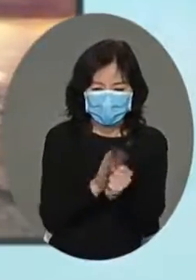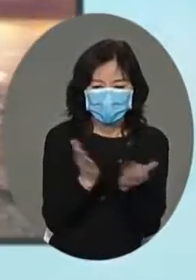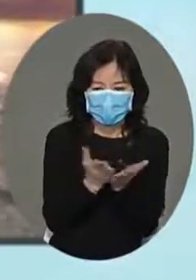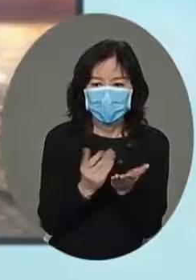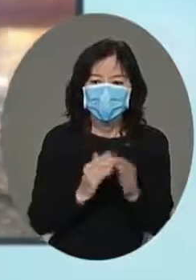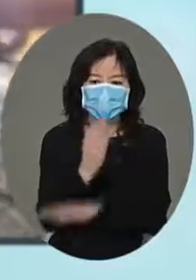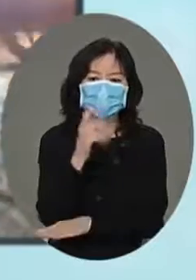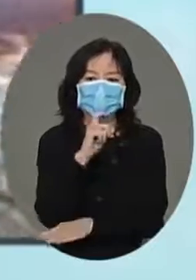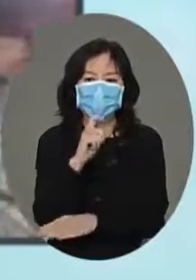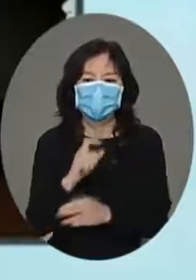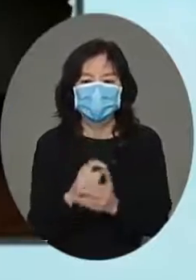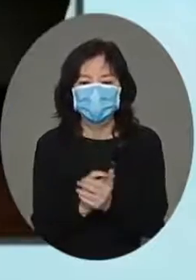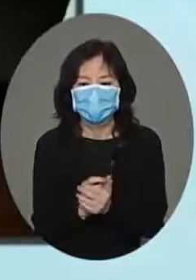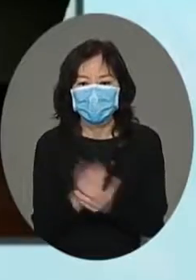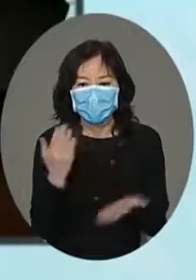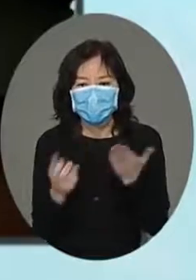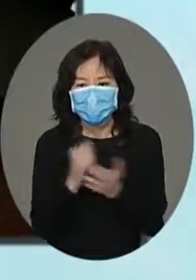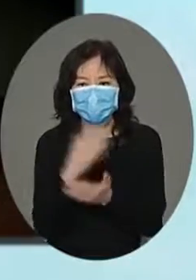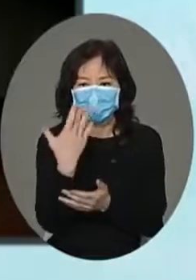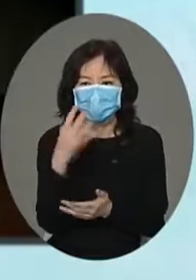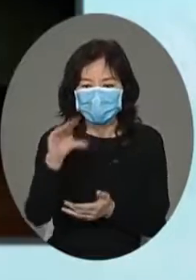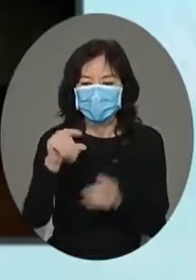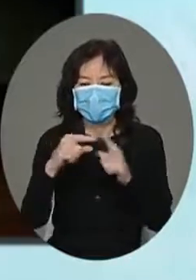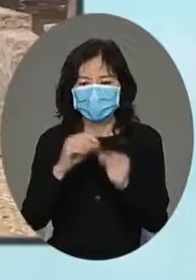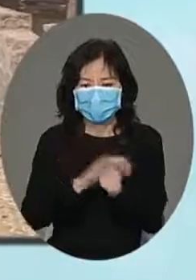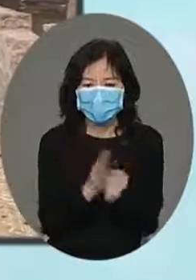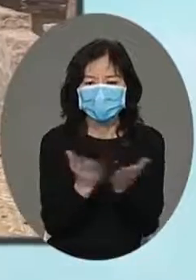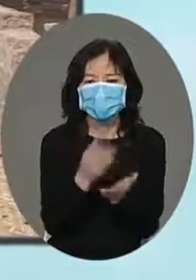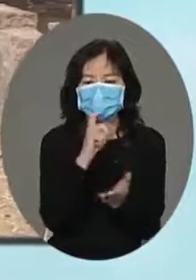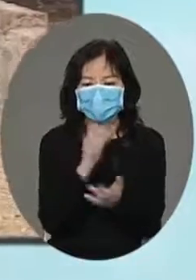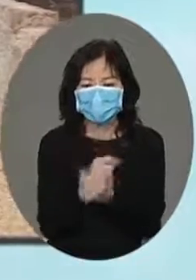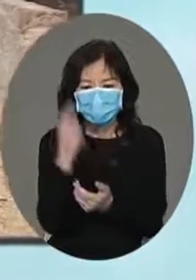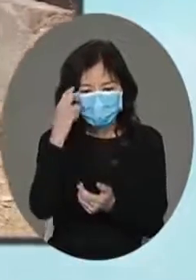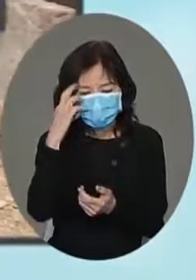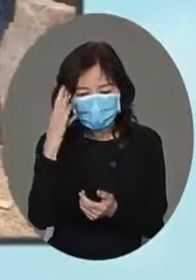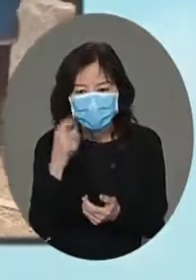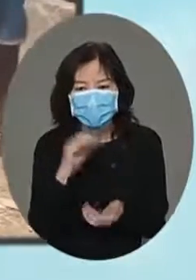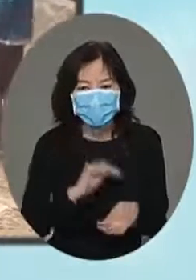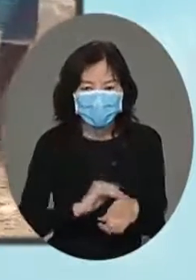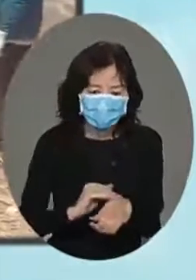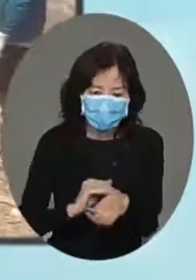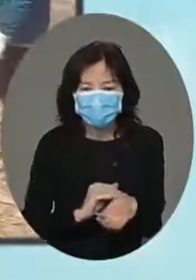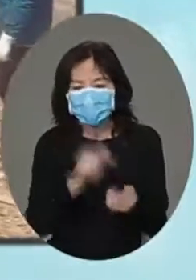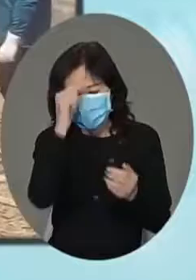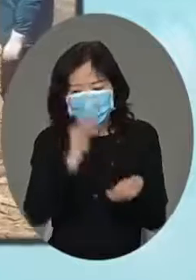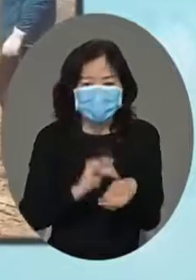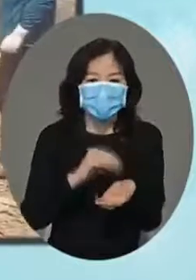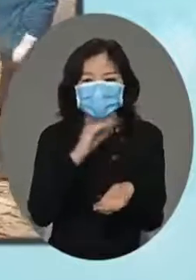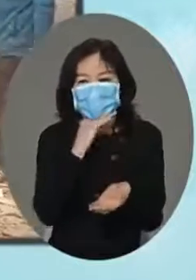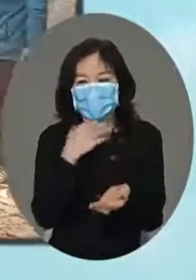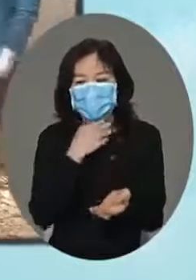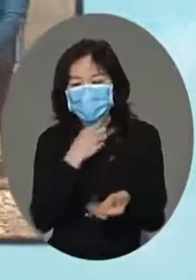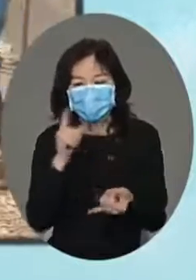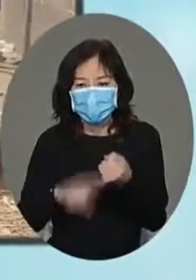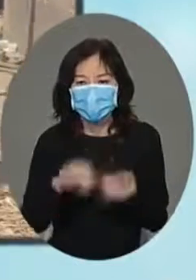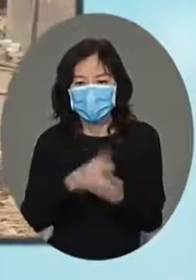超官方的數字，可能有超過5億人感染。連日嚟據報都有不少患者因為等不到入院而失救死